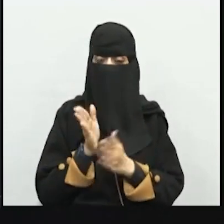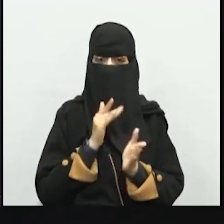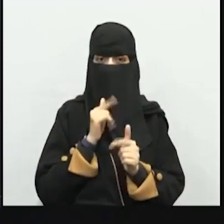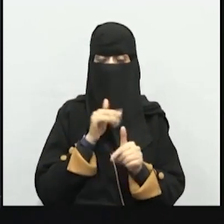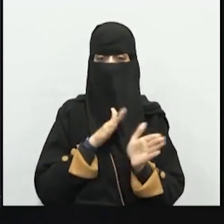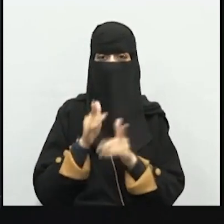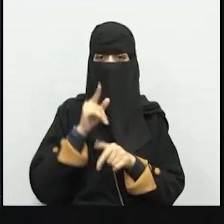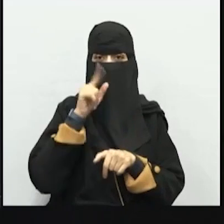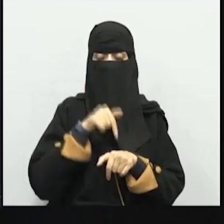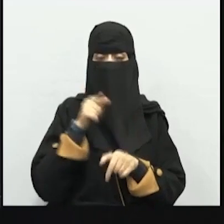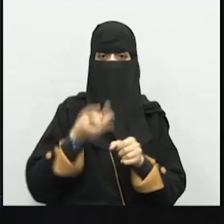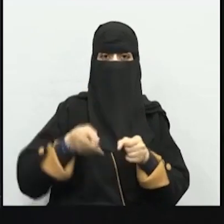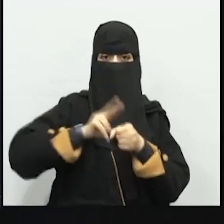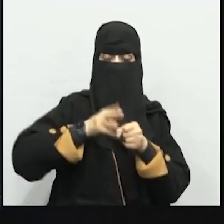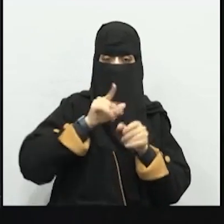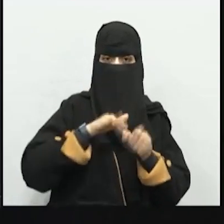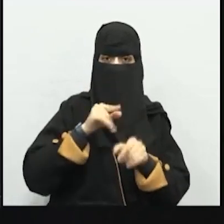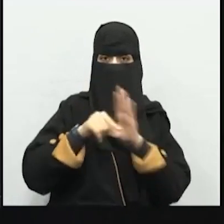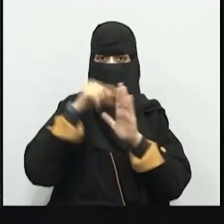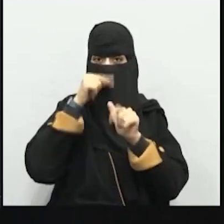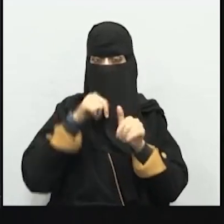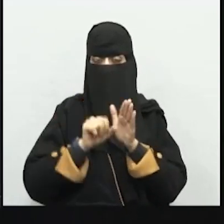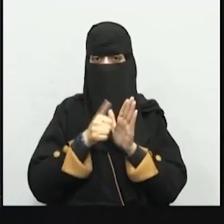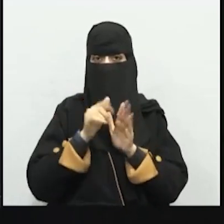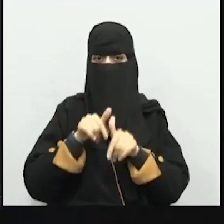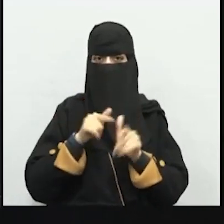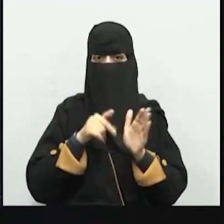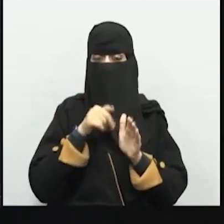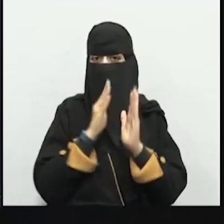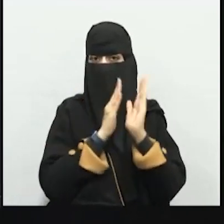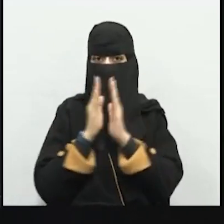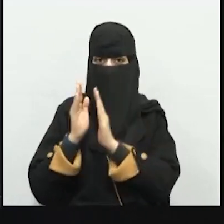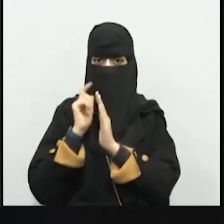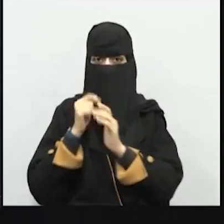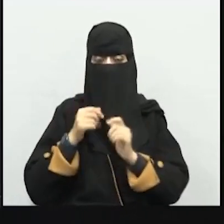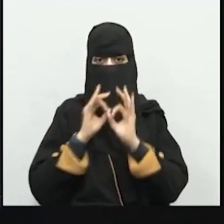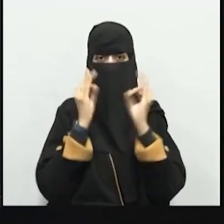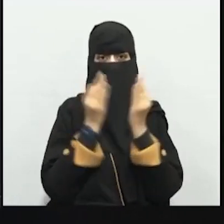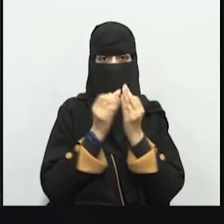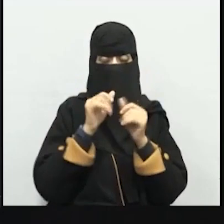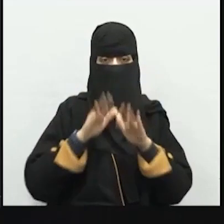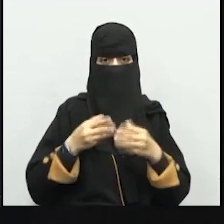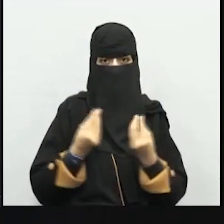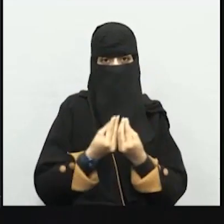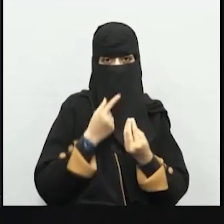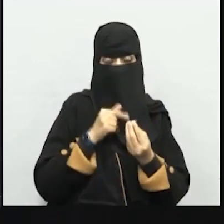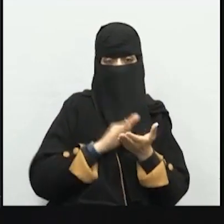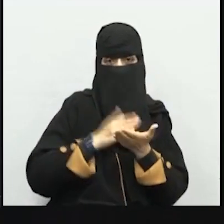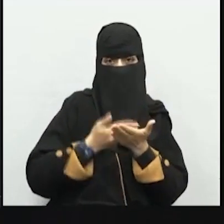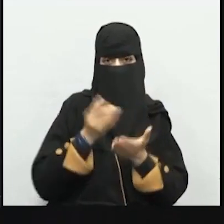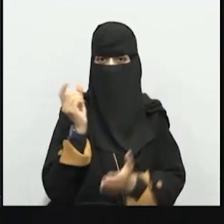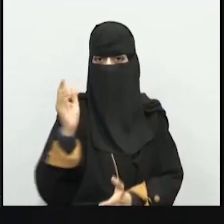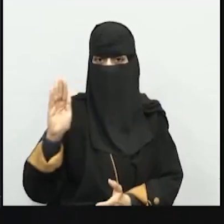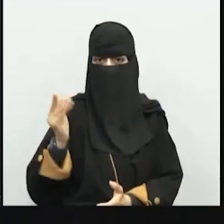بخير. حياكم الله من جديد في درس من دروس مقرر الدراسات الاجتماعية برفقة زميلتنا الأستاذة